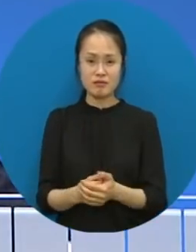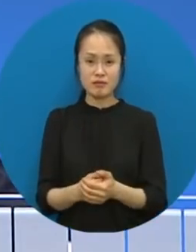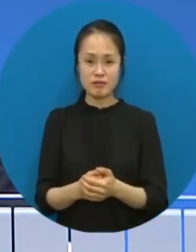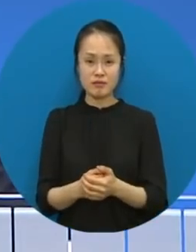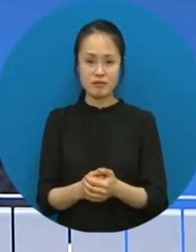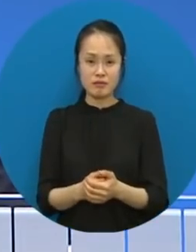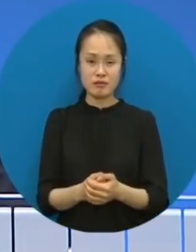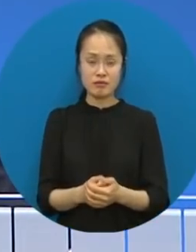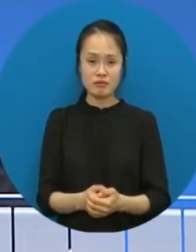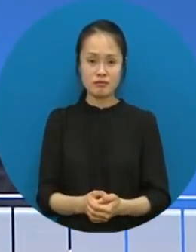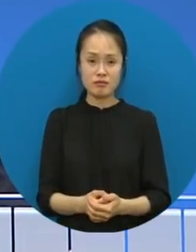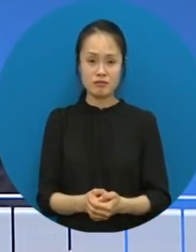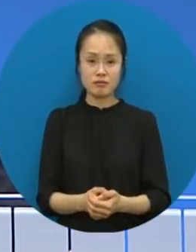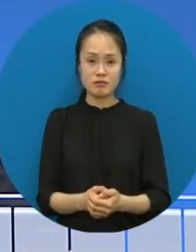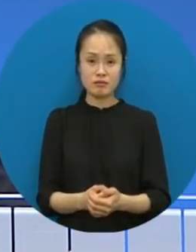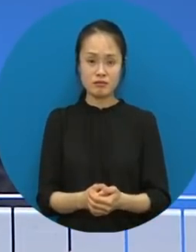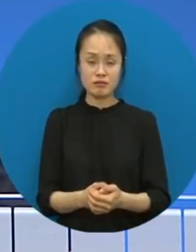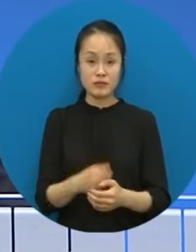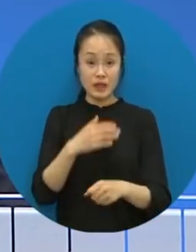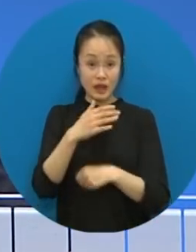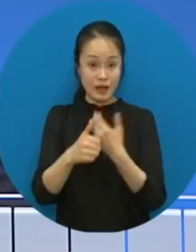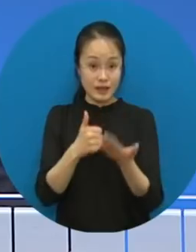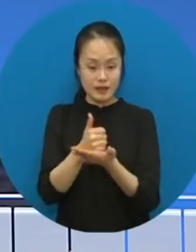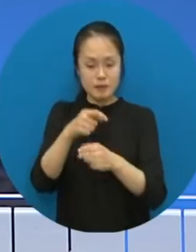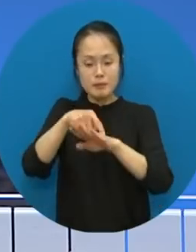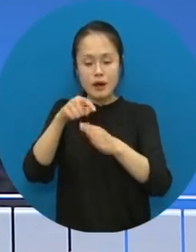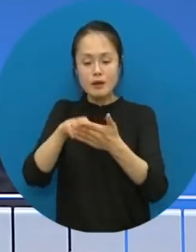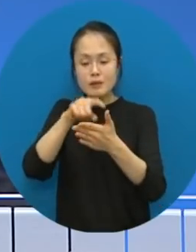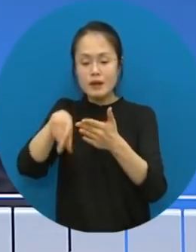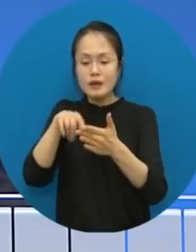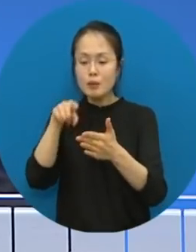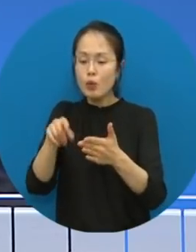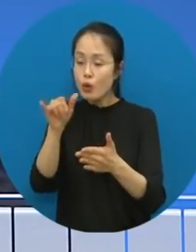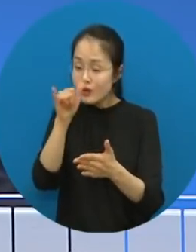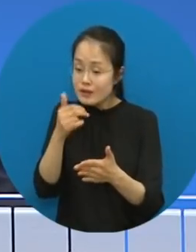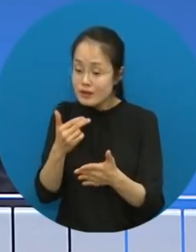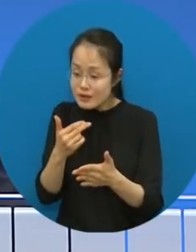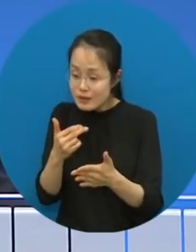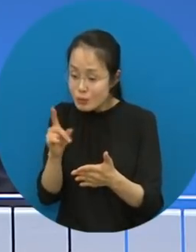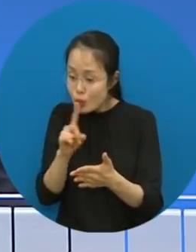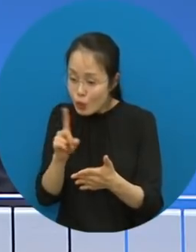그의 마음에 뭐가 있으신지, 그의 눈빛이 어떠신지,